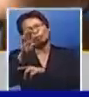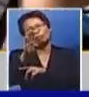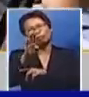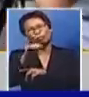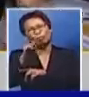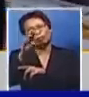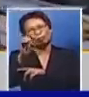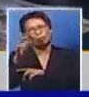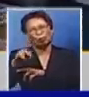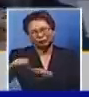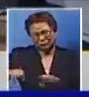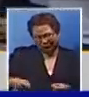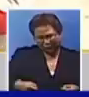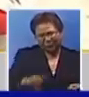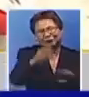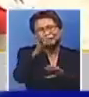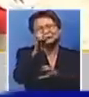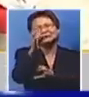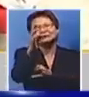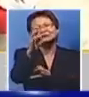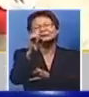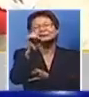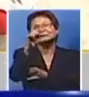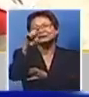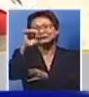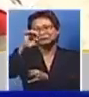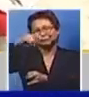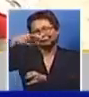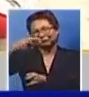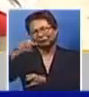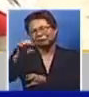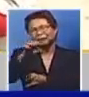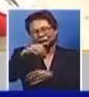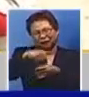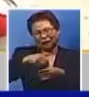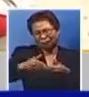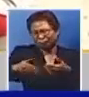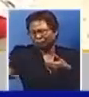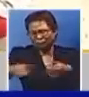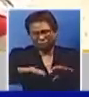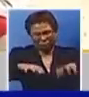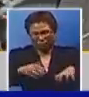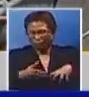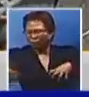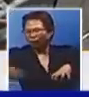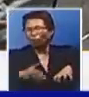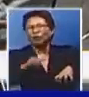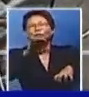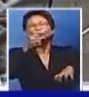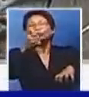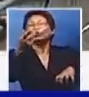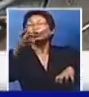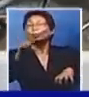Jalan Stephen Yong dan dua kawasan Semerbak dalam lingkungan 10 km radius.